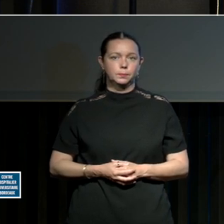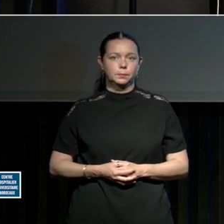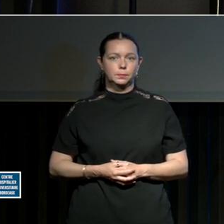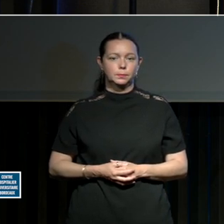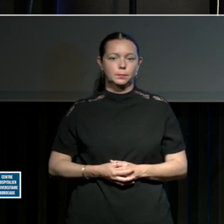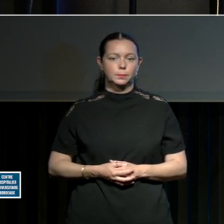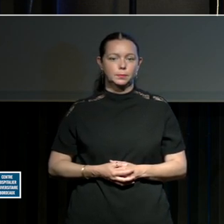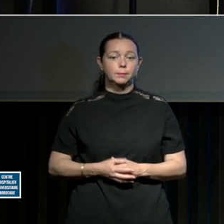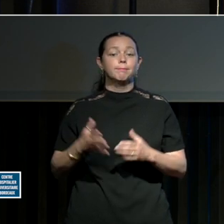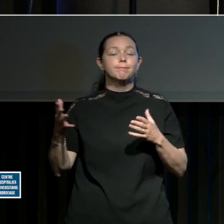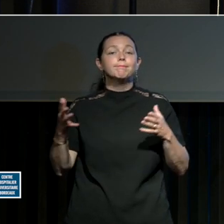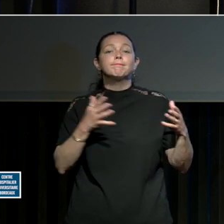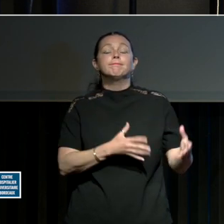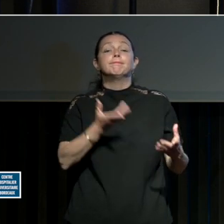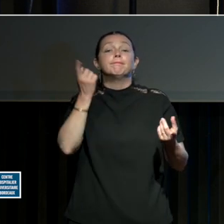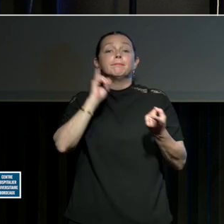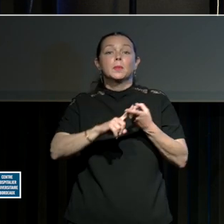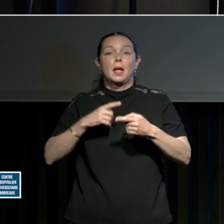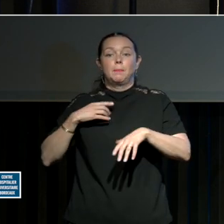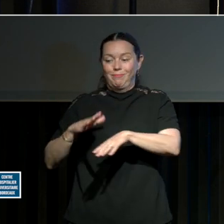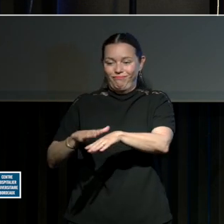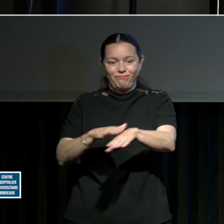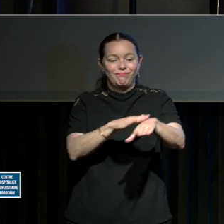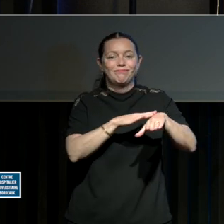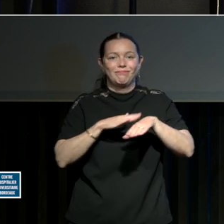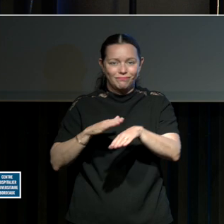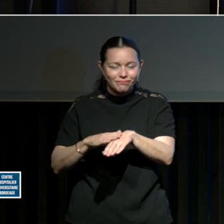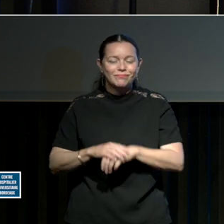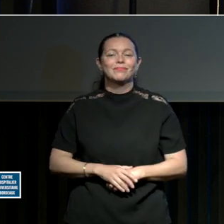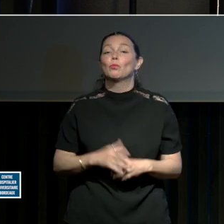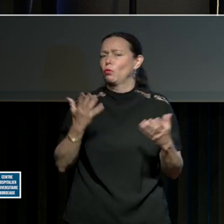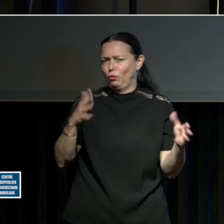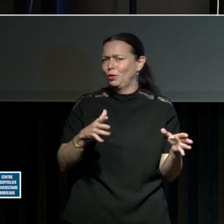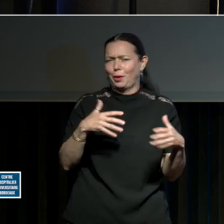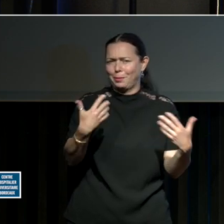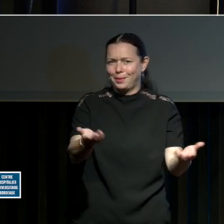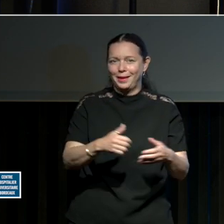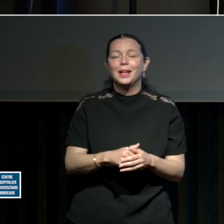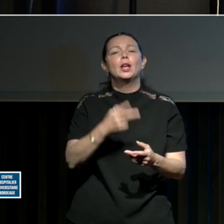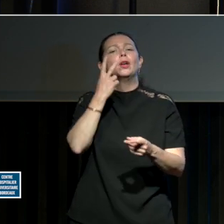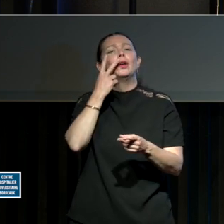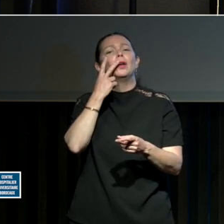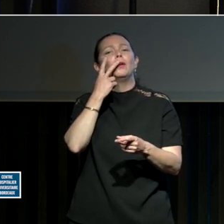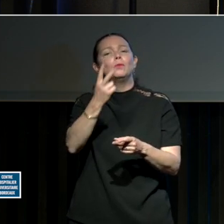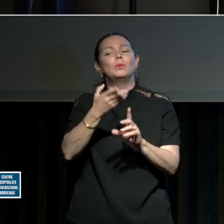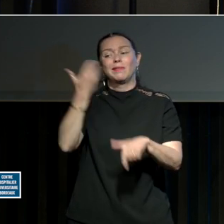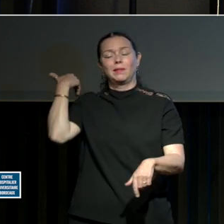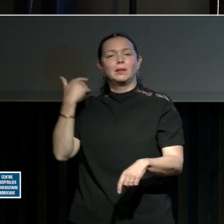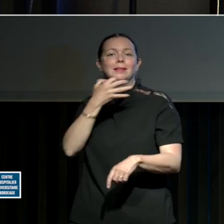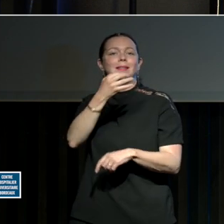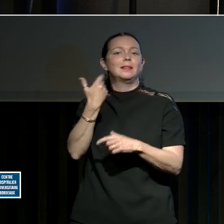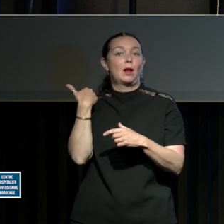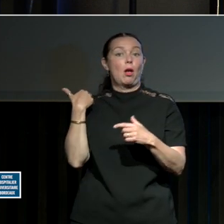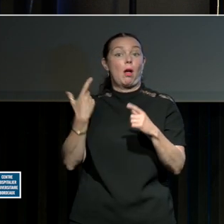Rapidement, pour finir sur la question de la prévention, on a vu que l'environnement était un élément très